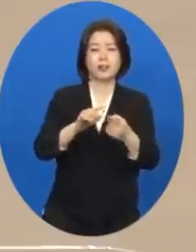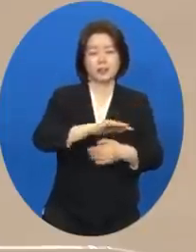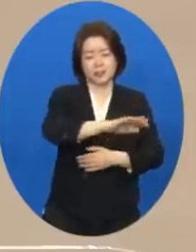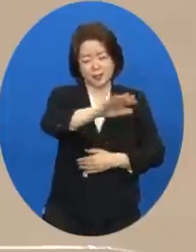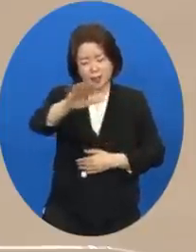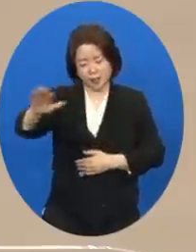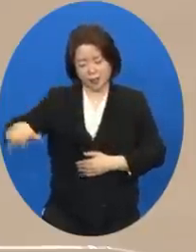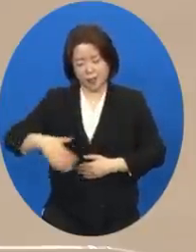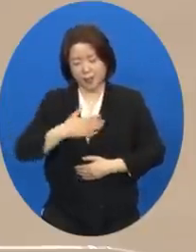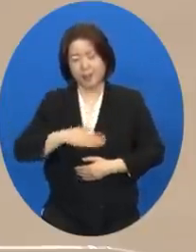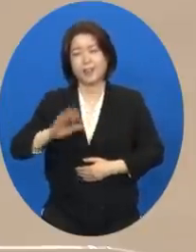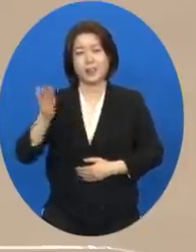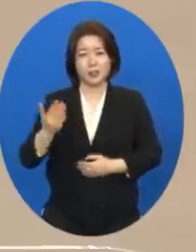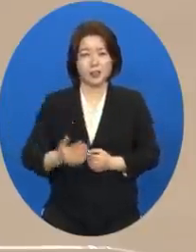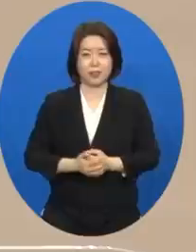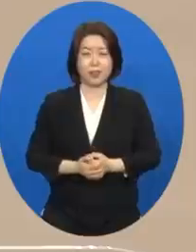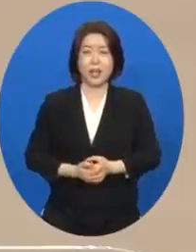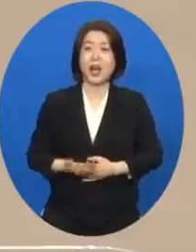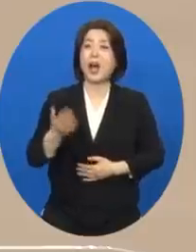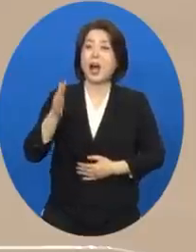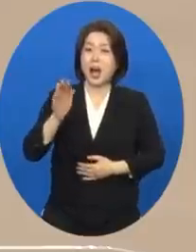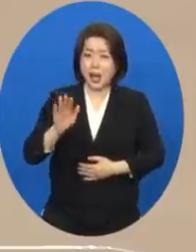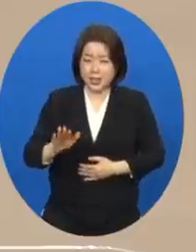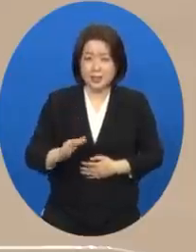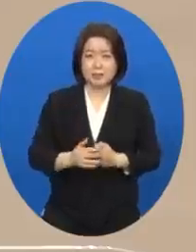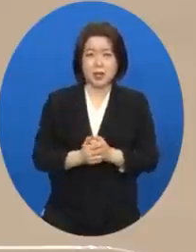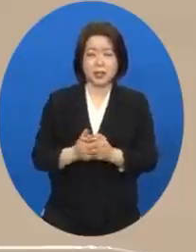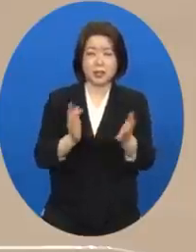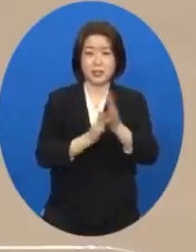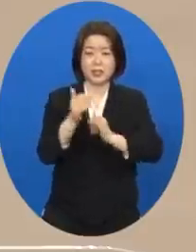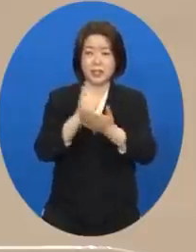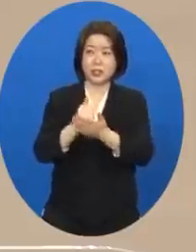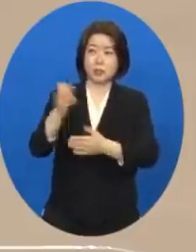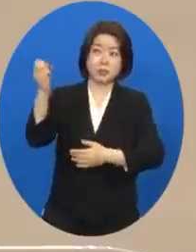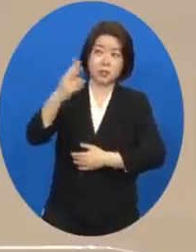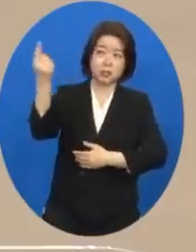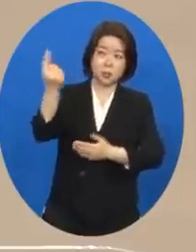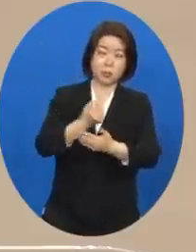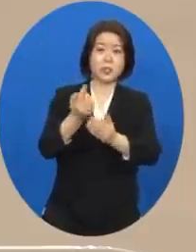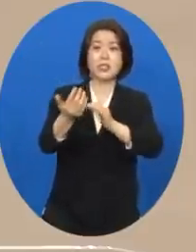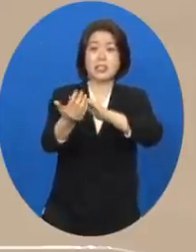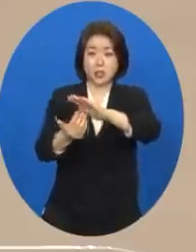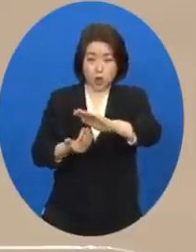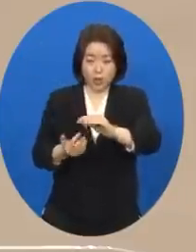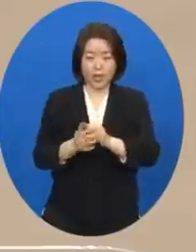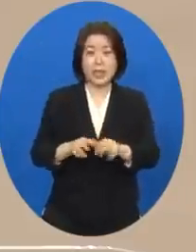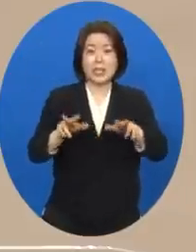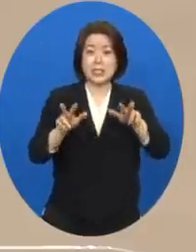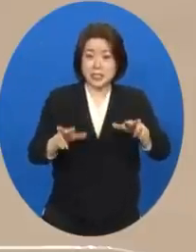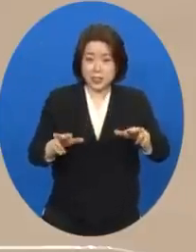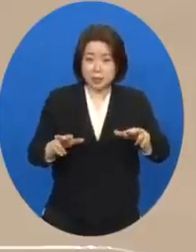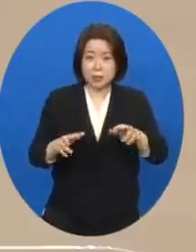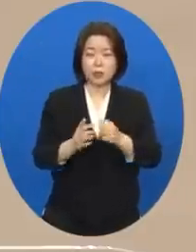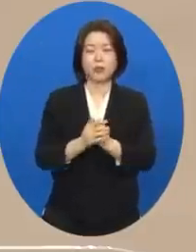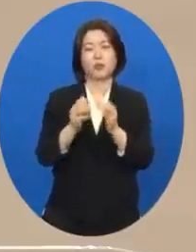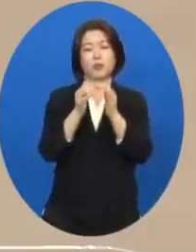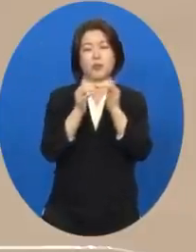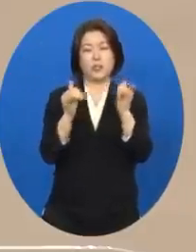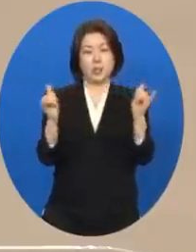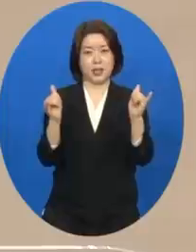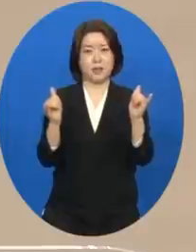되겠지요 그러나 예수님이 재림 2 오시기 전에 지금도 사람들이